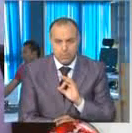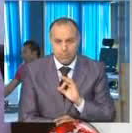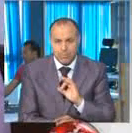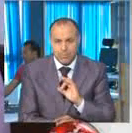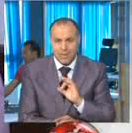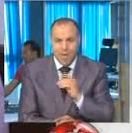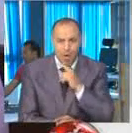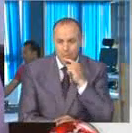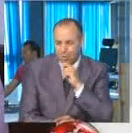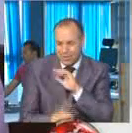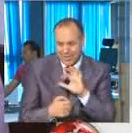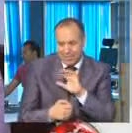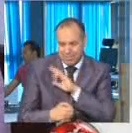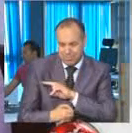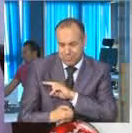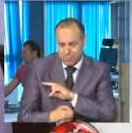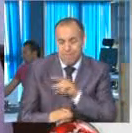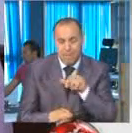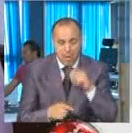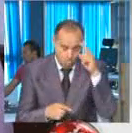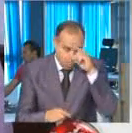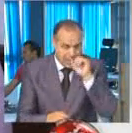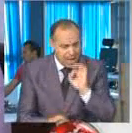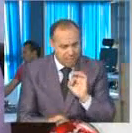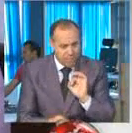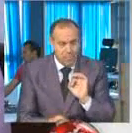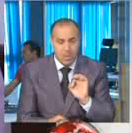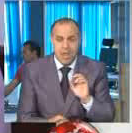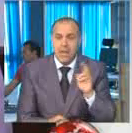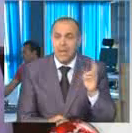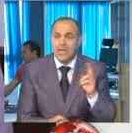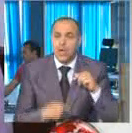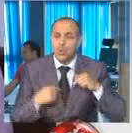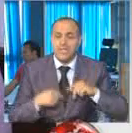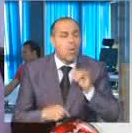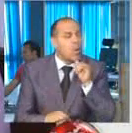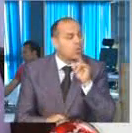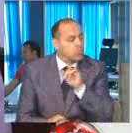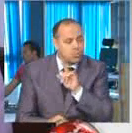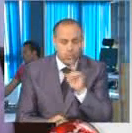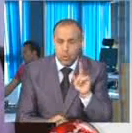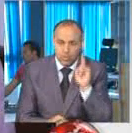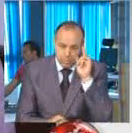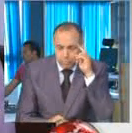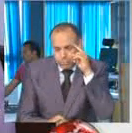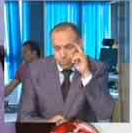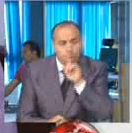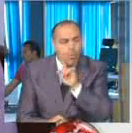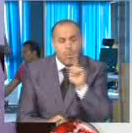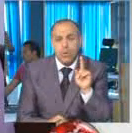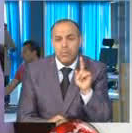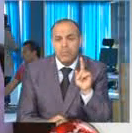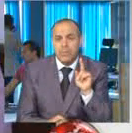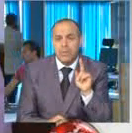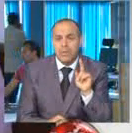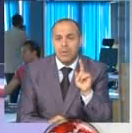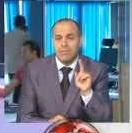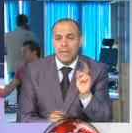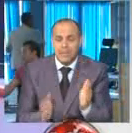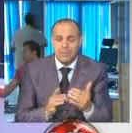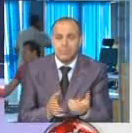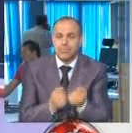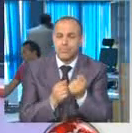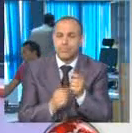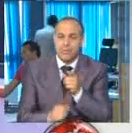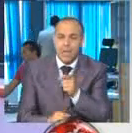علم وعلى دراية أن التقاعد تمر بصعوبات، لكن ما هيش الحكومة وحدها اللي مش تنقذ الصناديق.